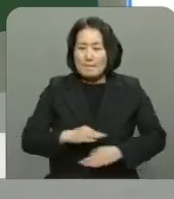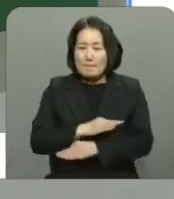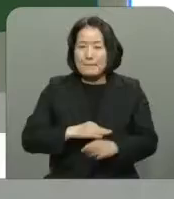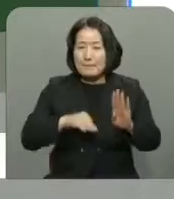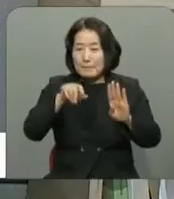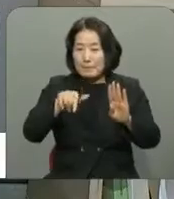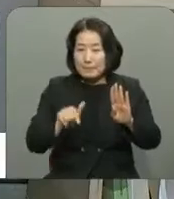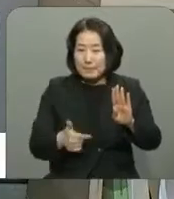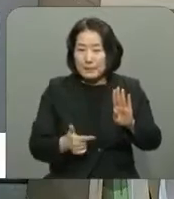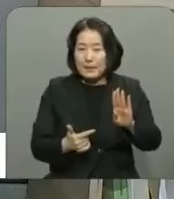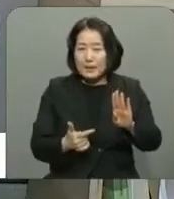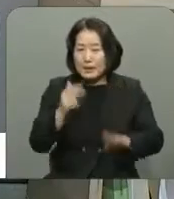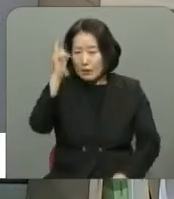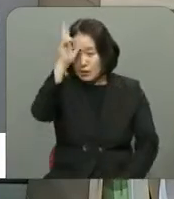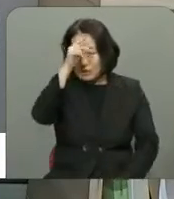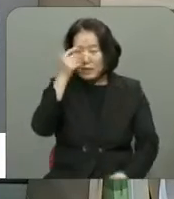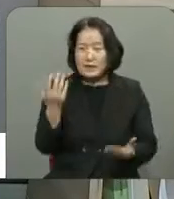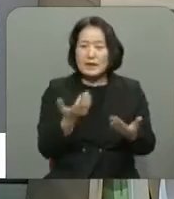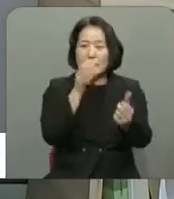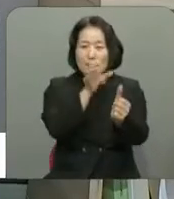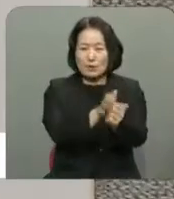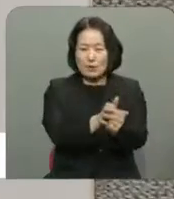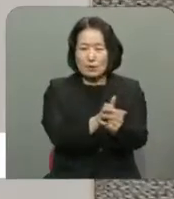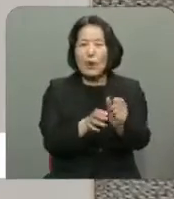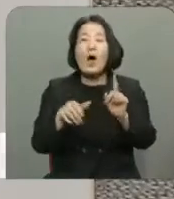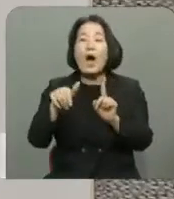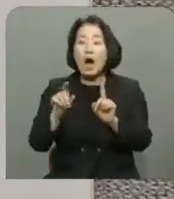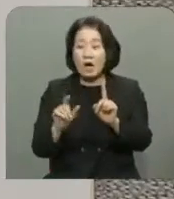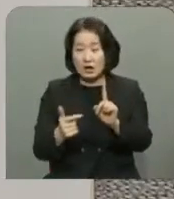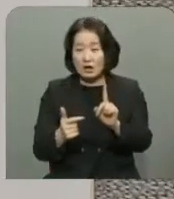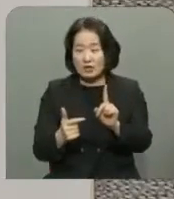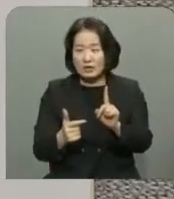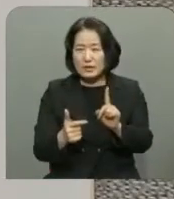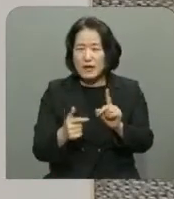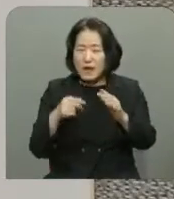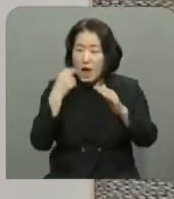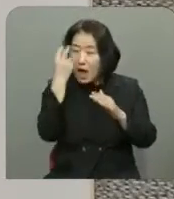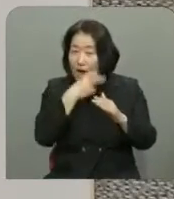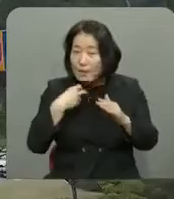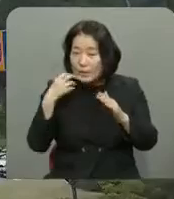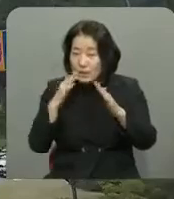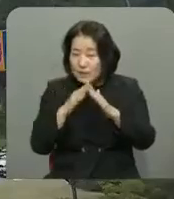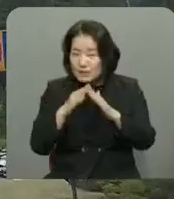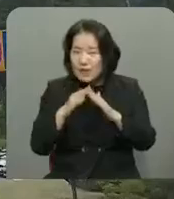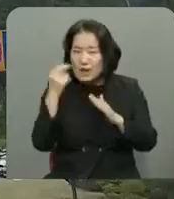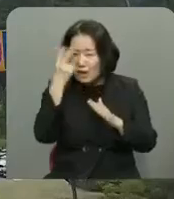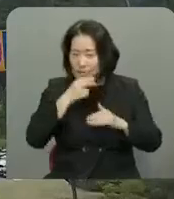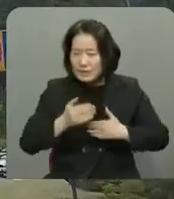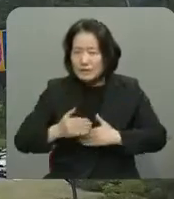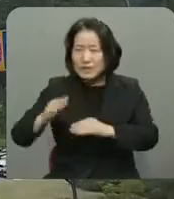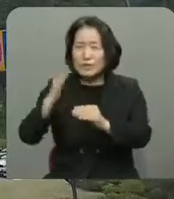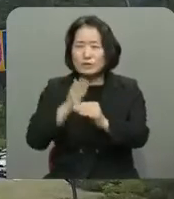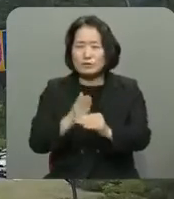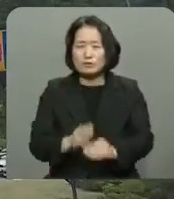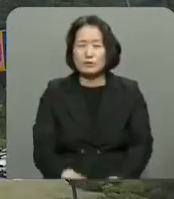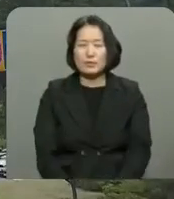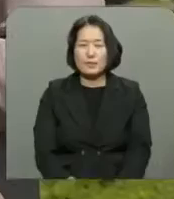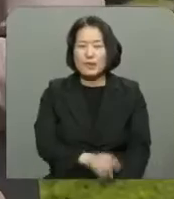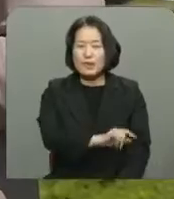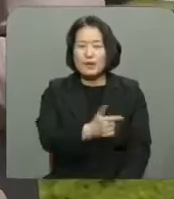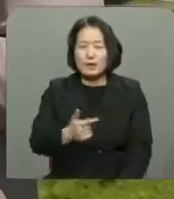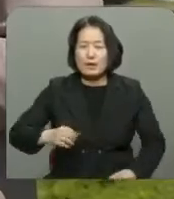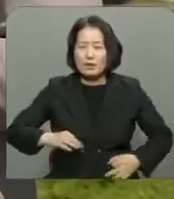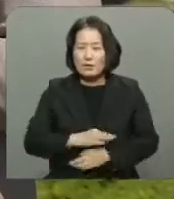경찰의 수사 오류 한데 이어 또 다른 b 한것은 강도 높은 감사를 진행하고 있습니다 일단 불미스러운